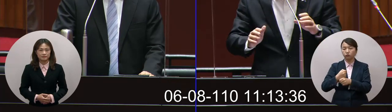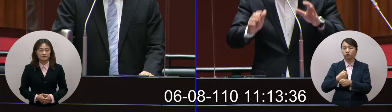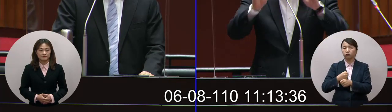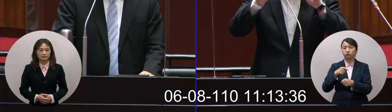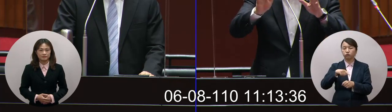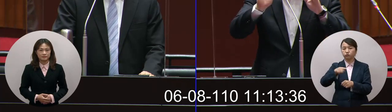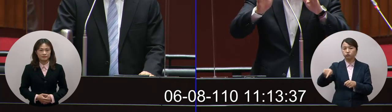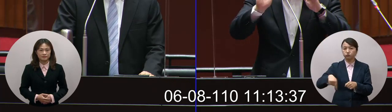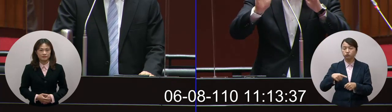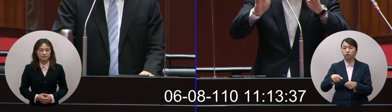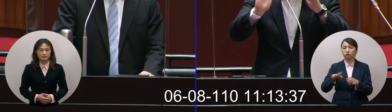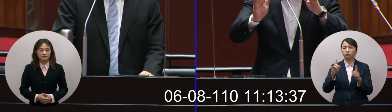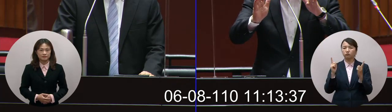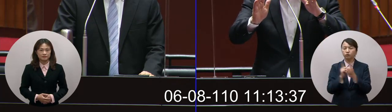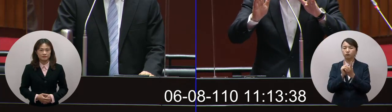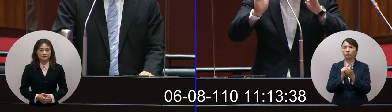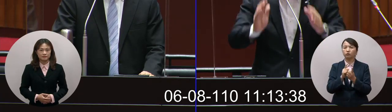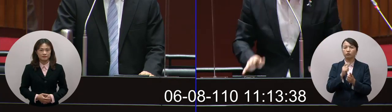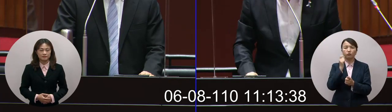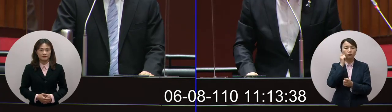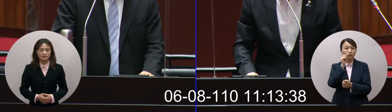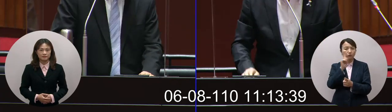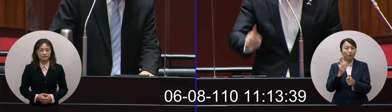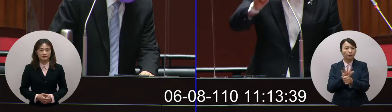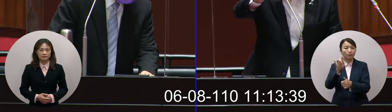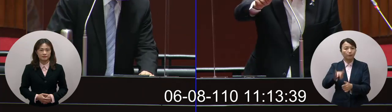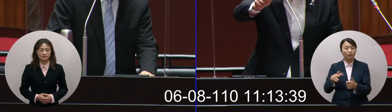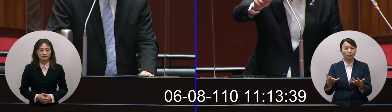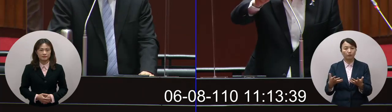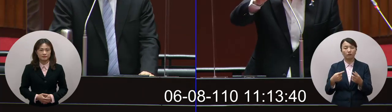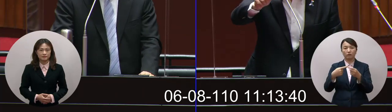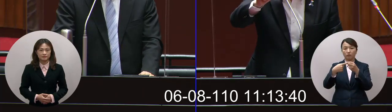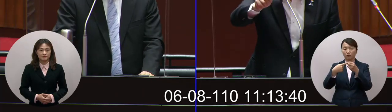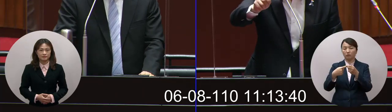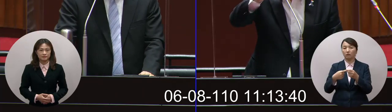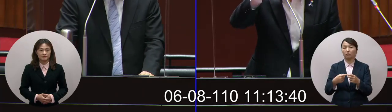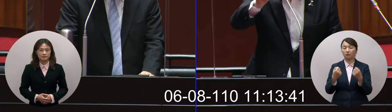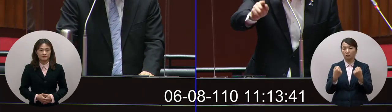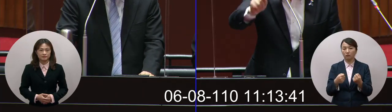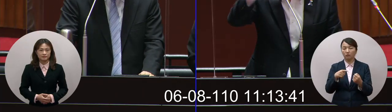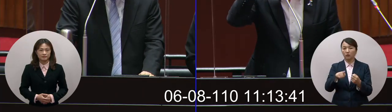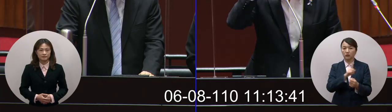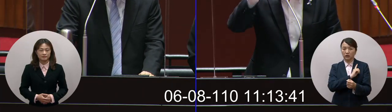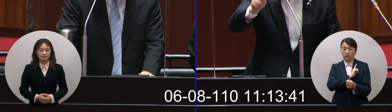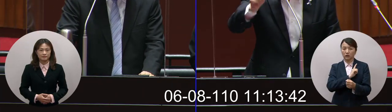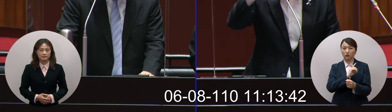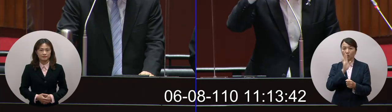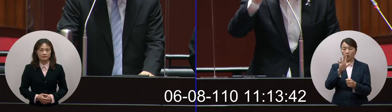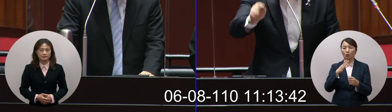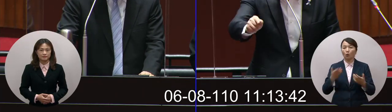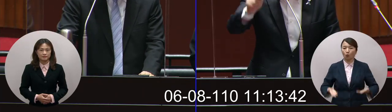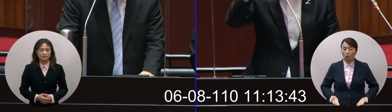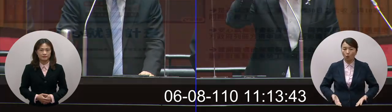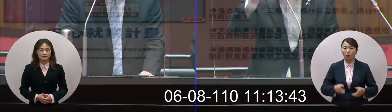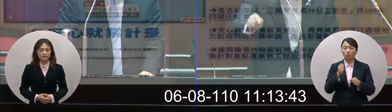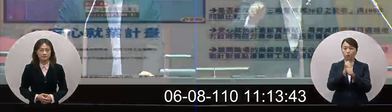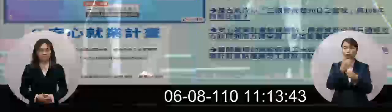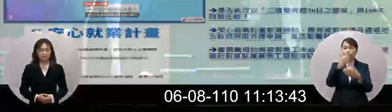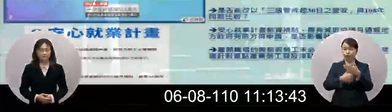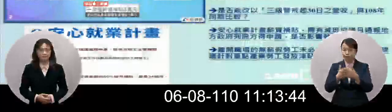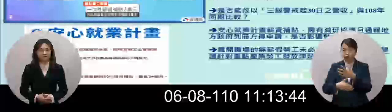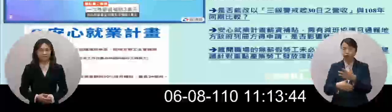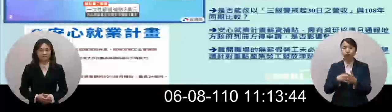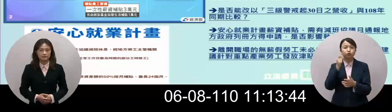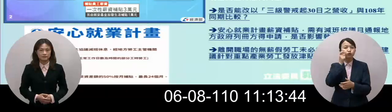上啊，我们在什么情况底下有给他帮助呢？一种呢，就是呢，他已经是休息减班，然后无